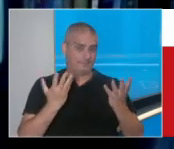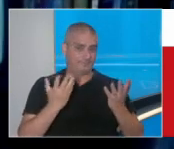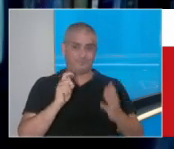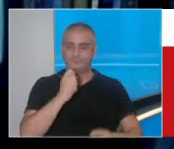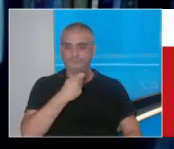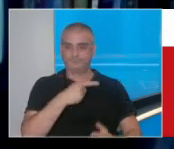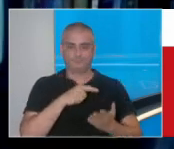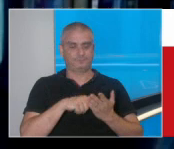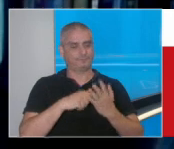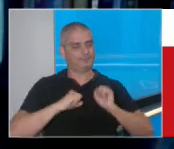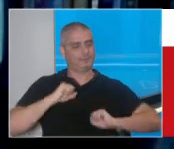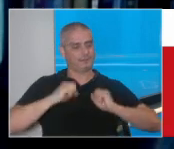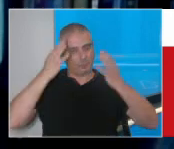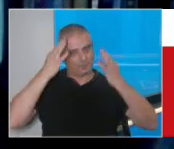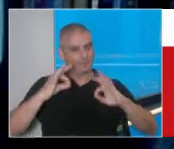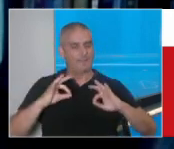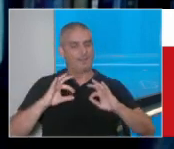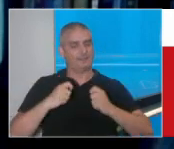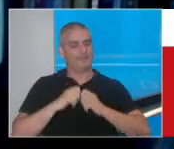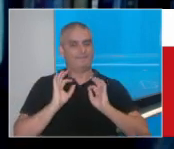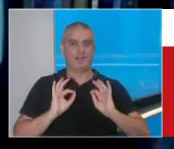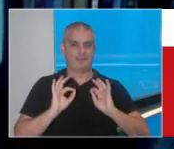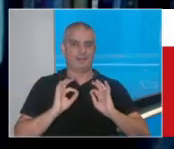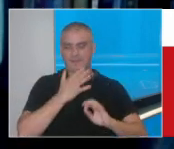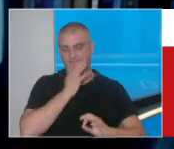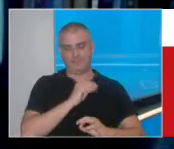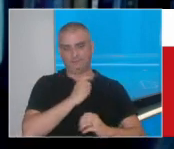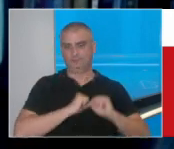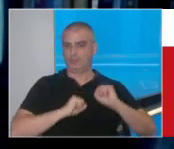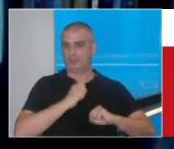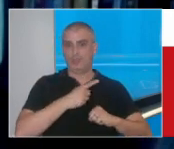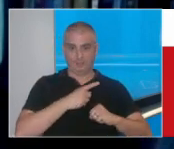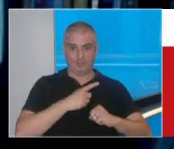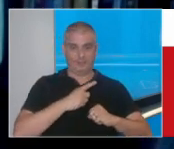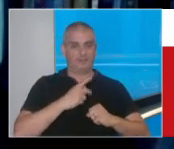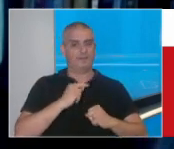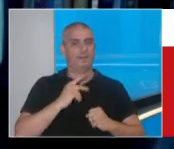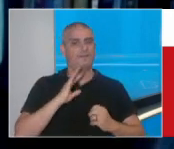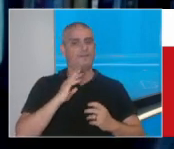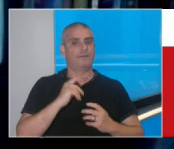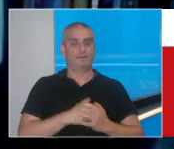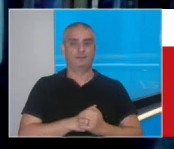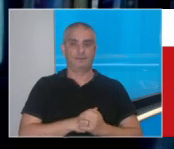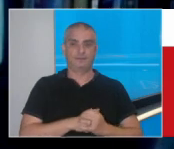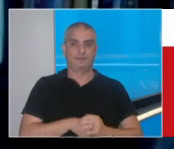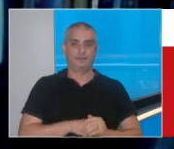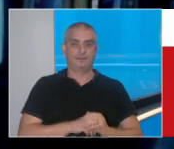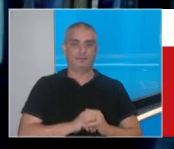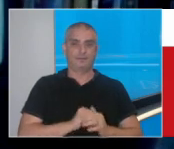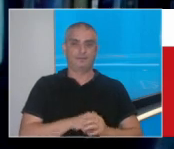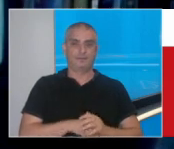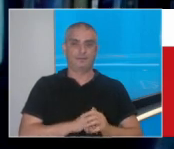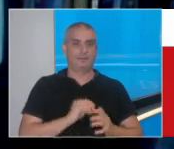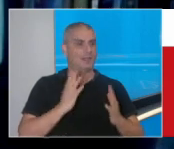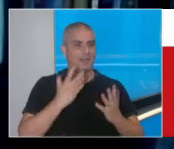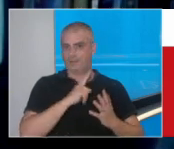דווקא בלבוש הממלכתי והענייני והרציני שהיא לבשה, ברוב רעיונות סוף השבוע, באופן